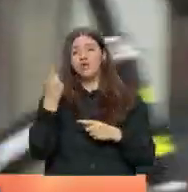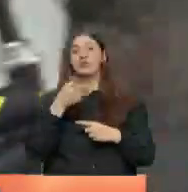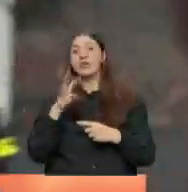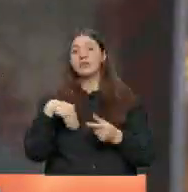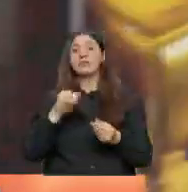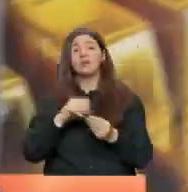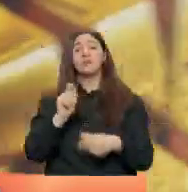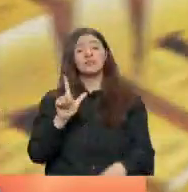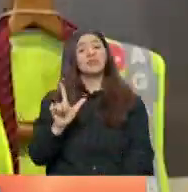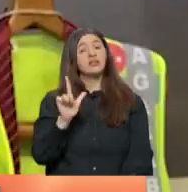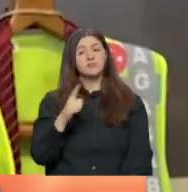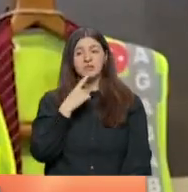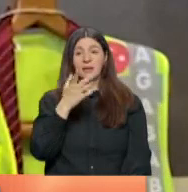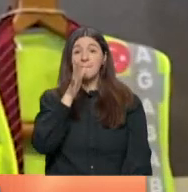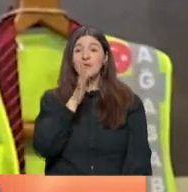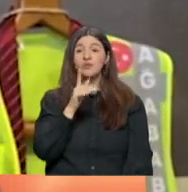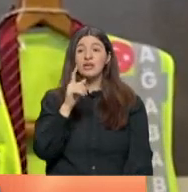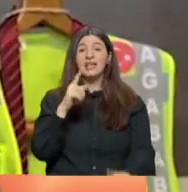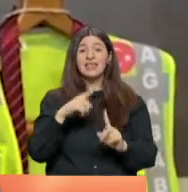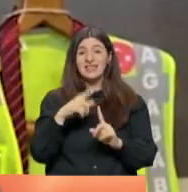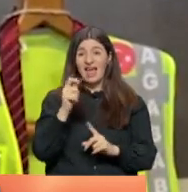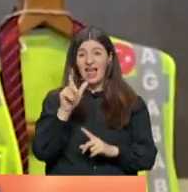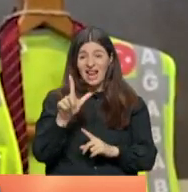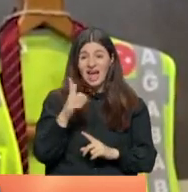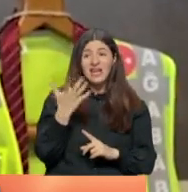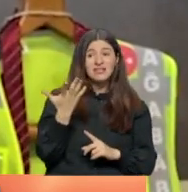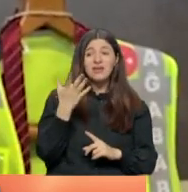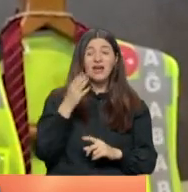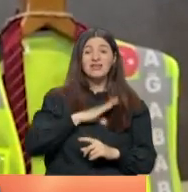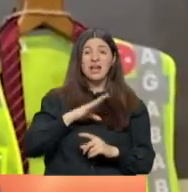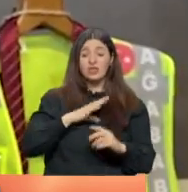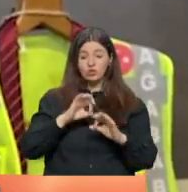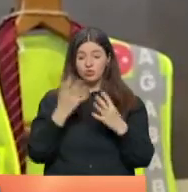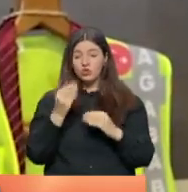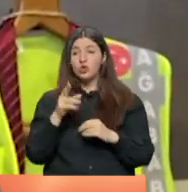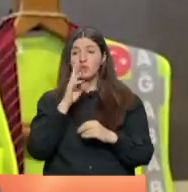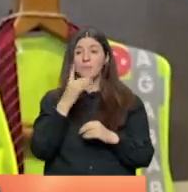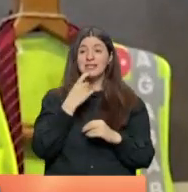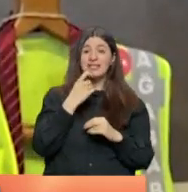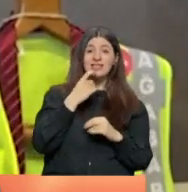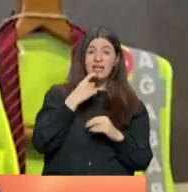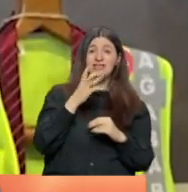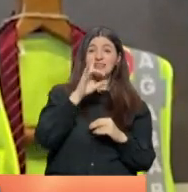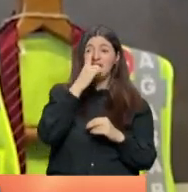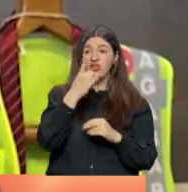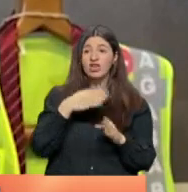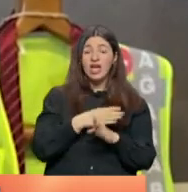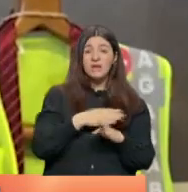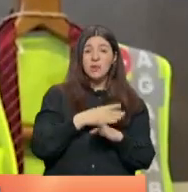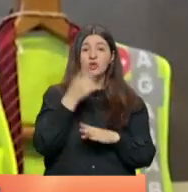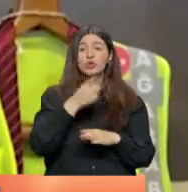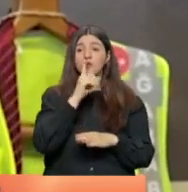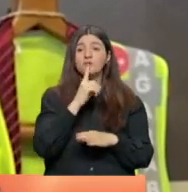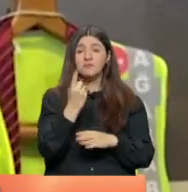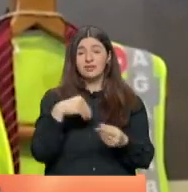%40 zam yapılmalı dedi. 500 TL kimin hangi derdine merhem olacak? Son bir yılda sadece ekmeğe